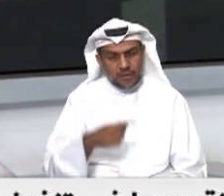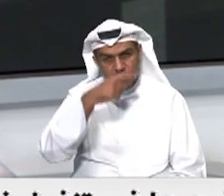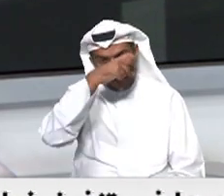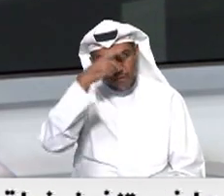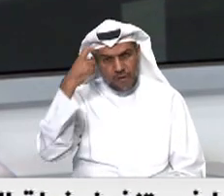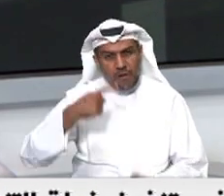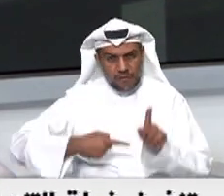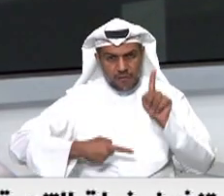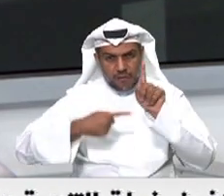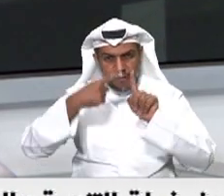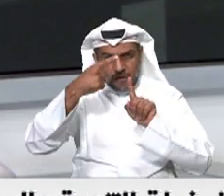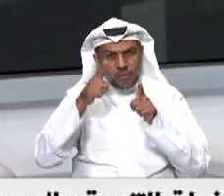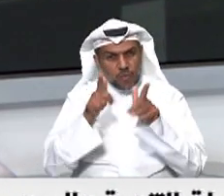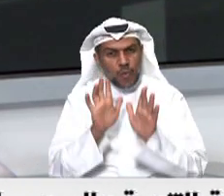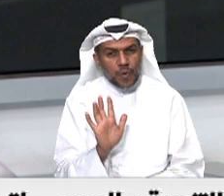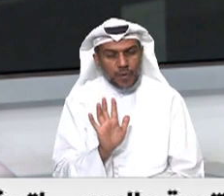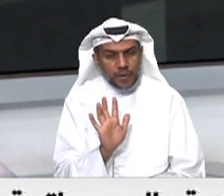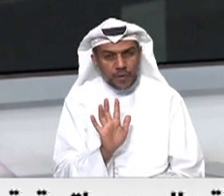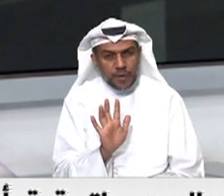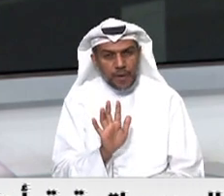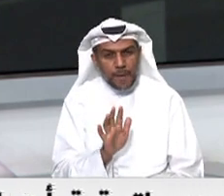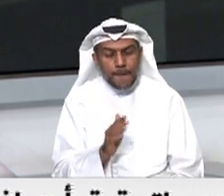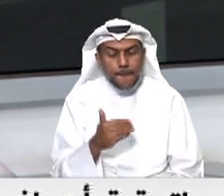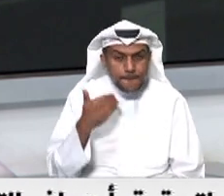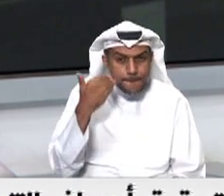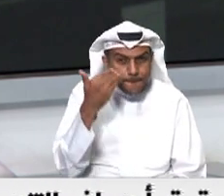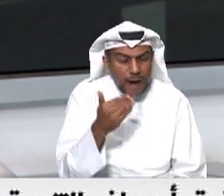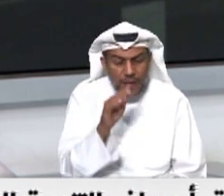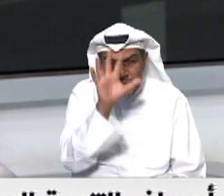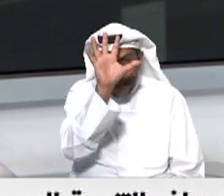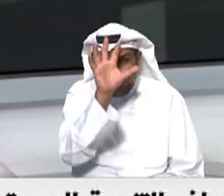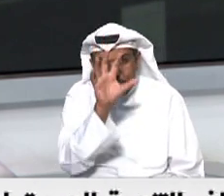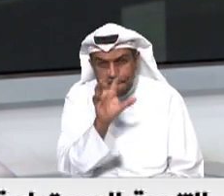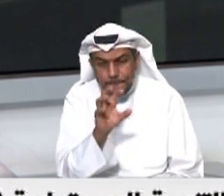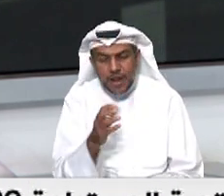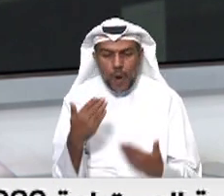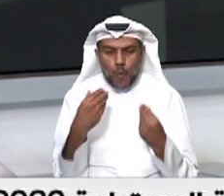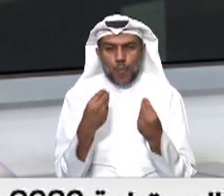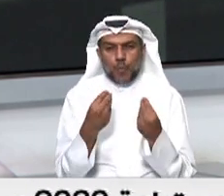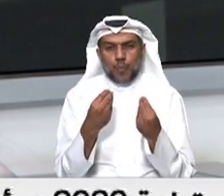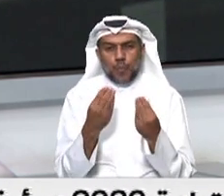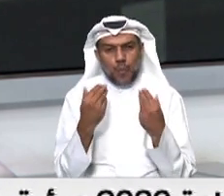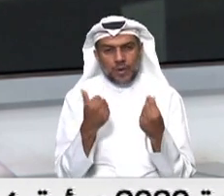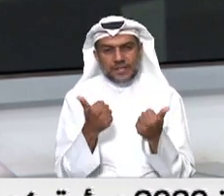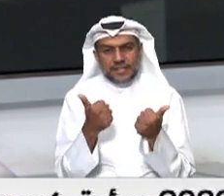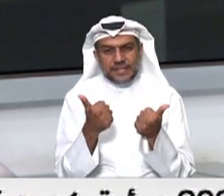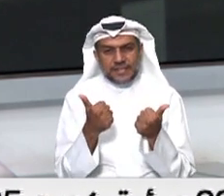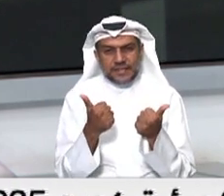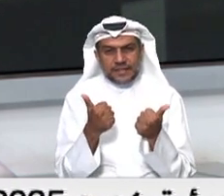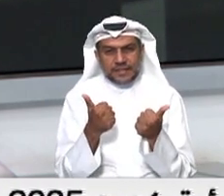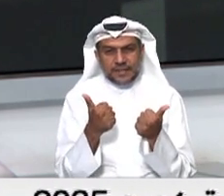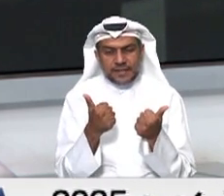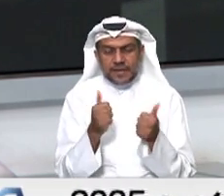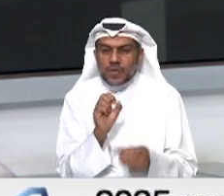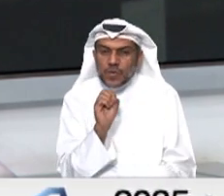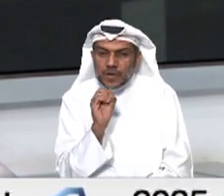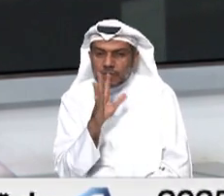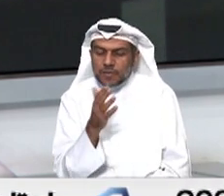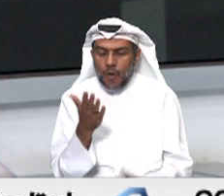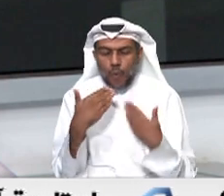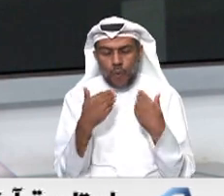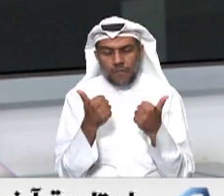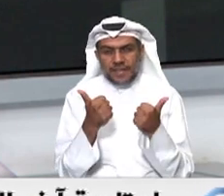خلال فتره النهار ولكن راح تكون لطيفه ومعتدله خاصه خلال فترات الليل المتاخره وايضا بدايه ساعات الصباح الاولى